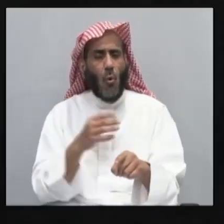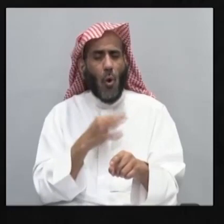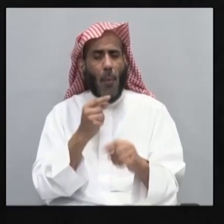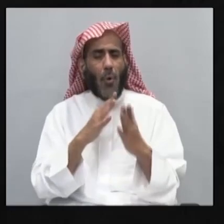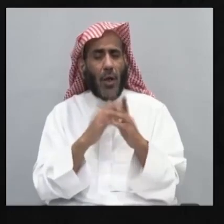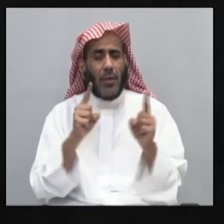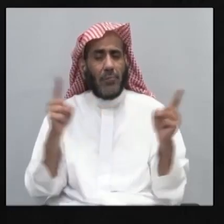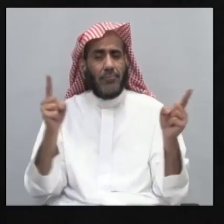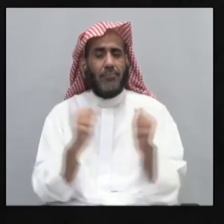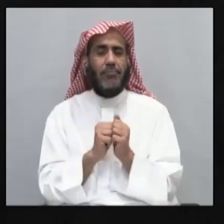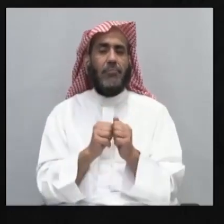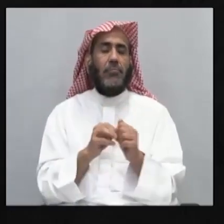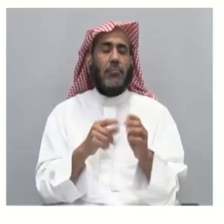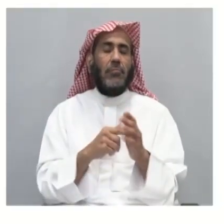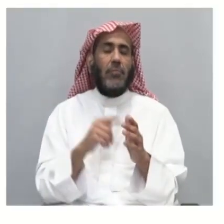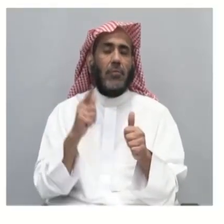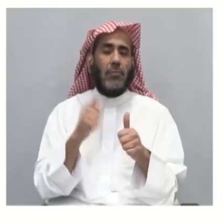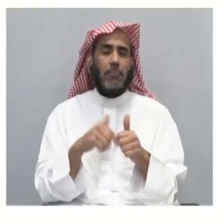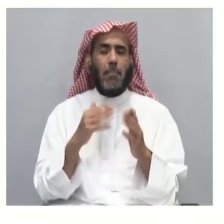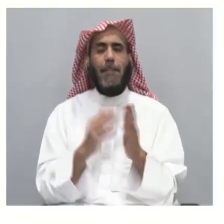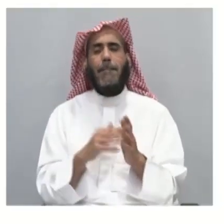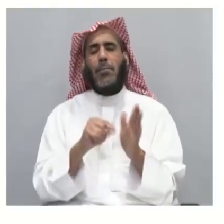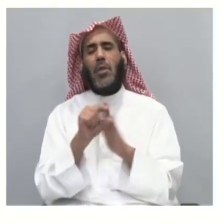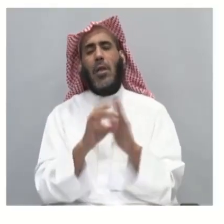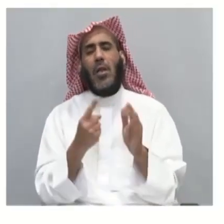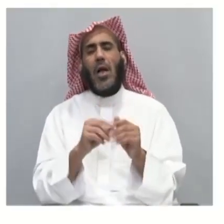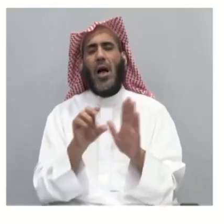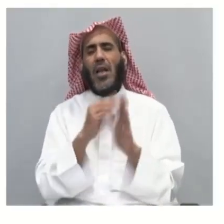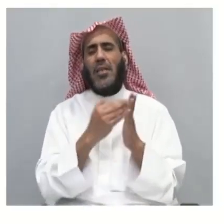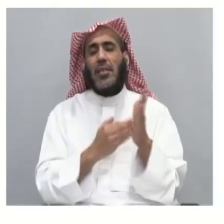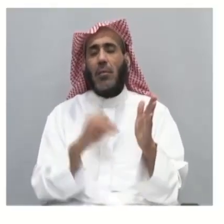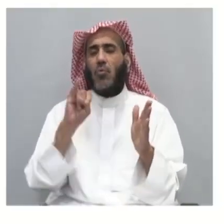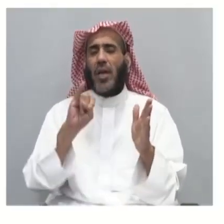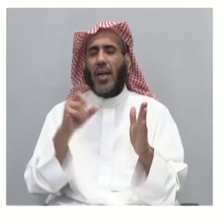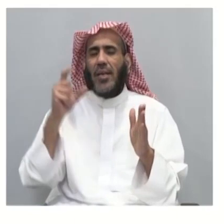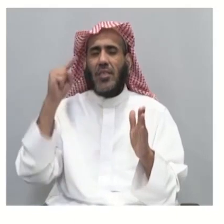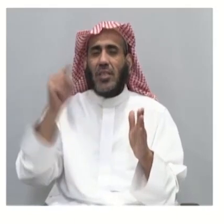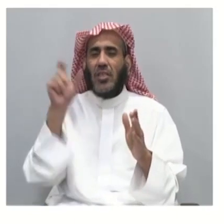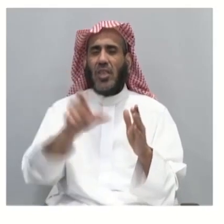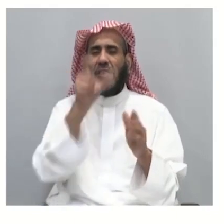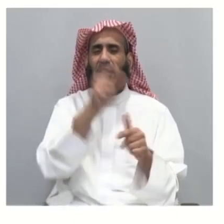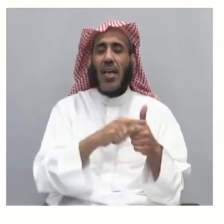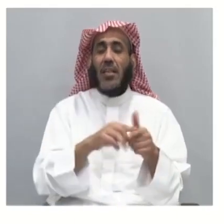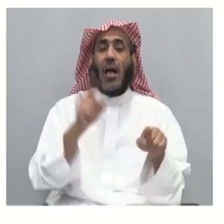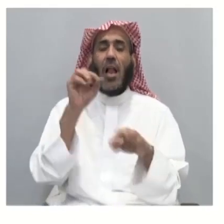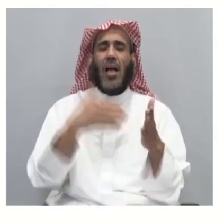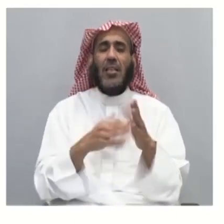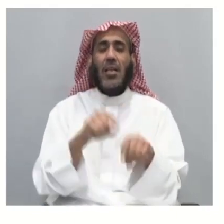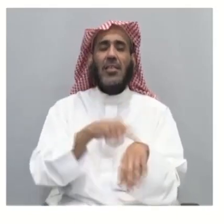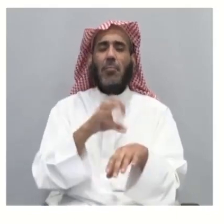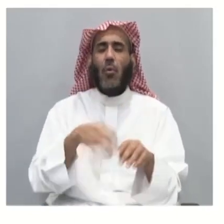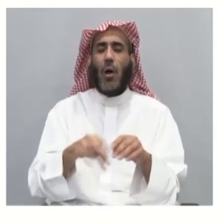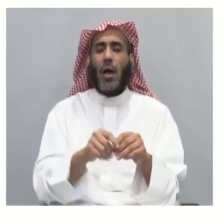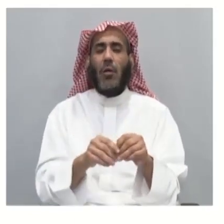ذكرناه في مقدمه هذه الوحده عناصر المذكرات انتم تذكرونها الشخصيات الاحداث الزمان والمكان